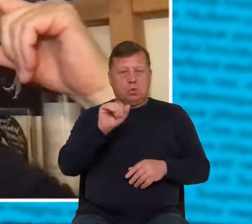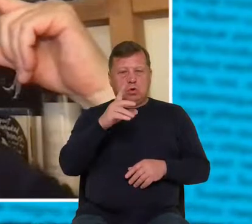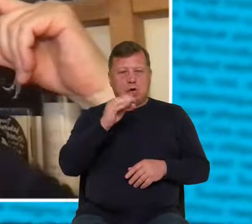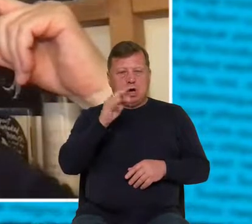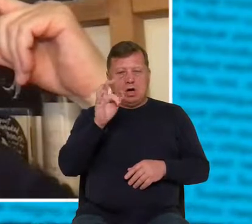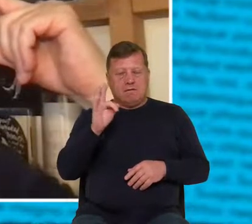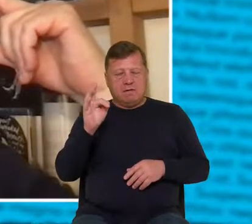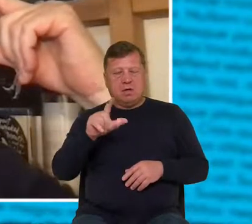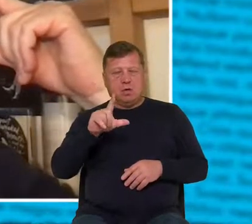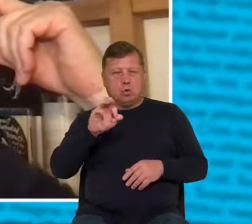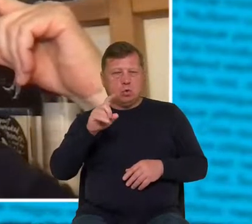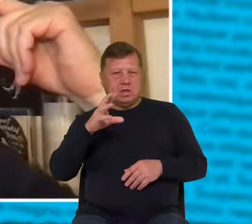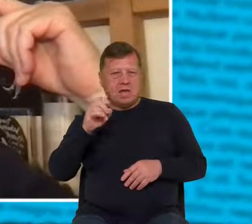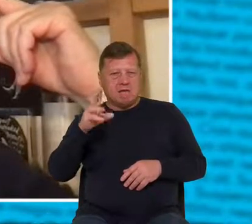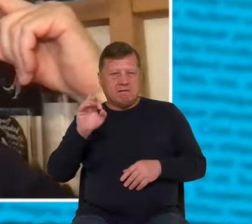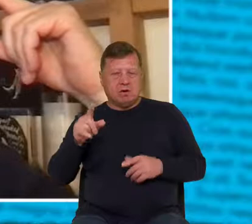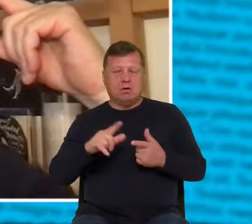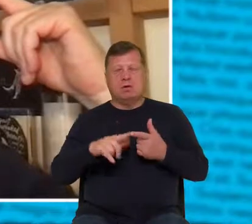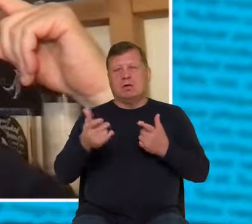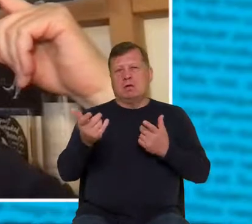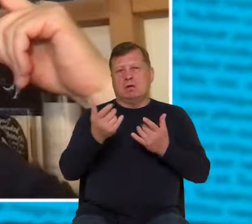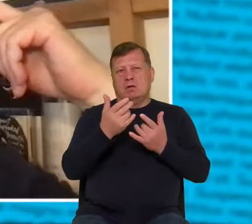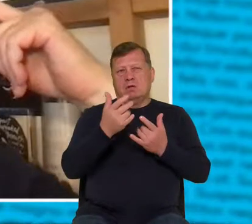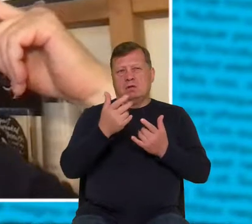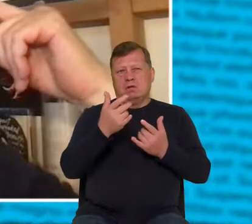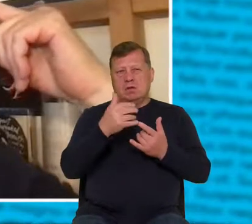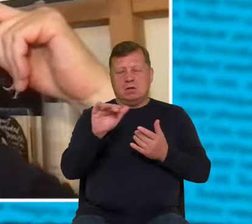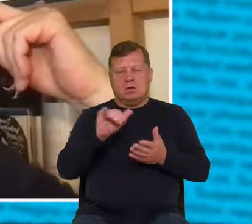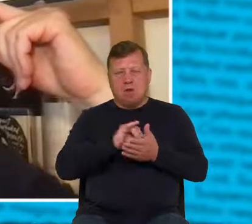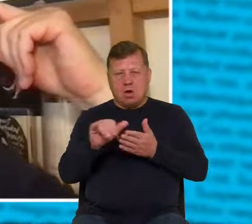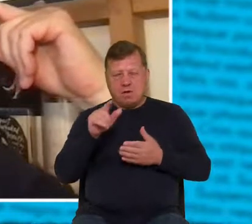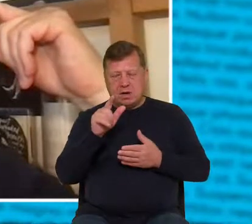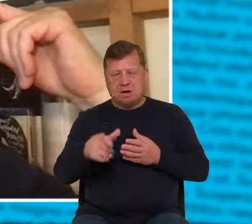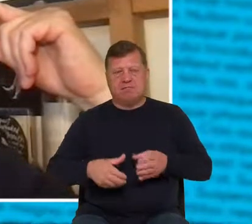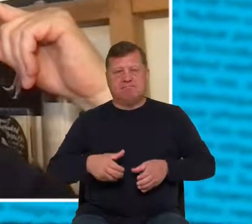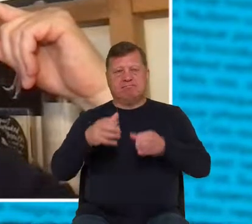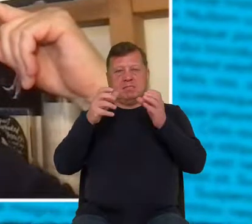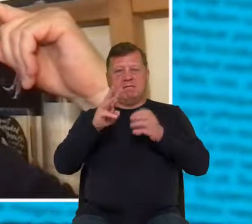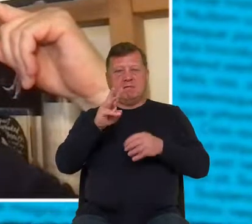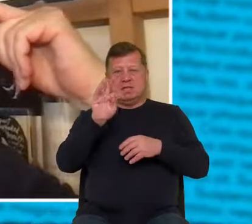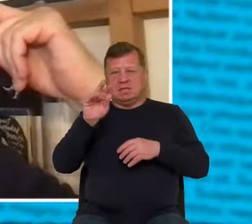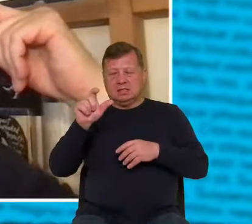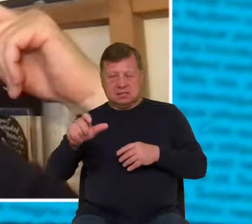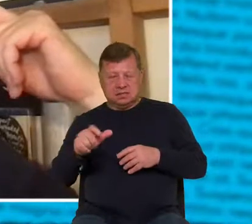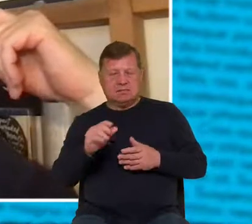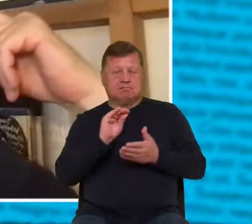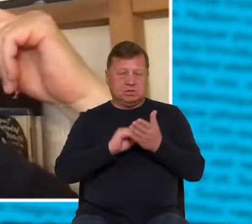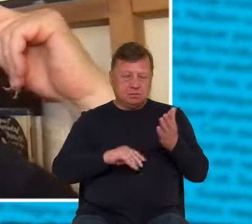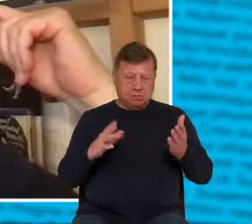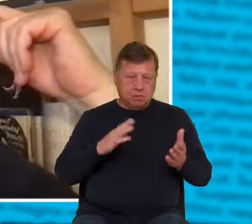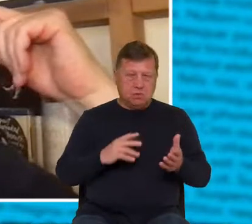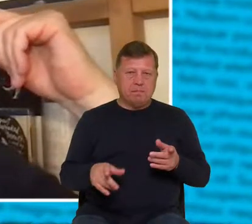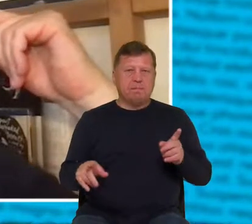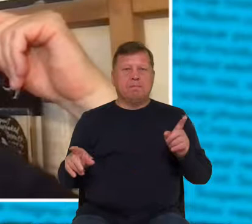o World Trade Center nowojorskim, napisałem też tę konkretną